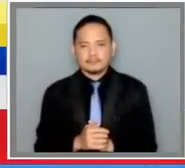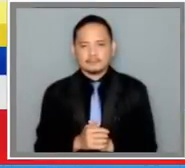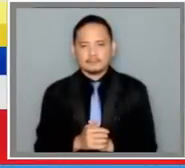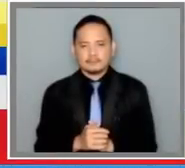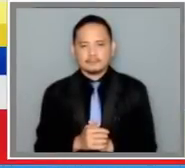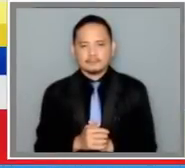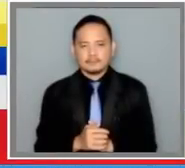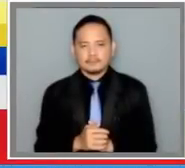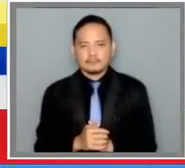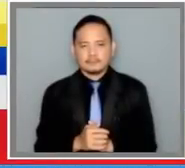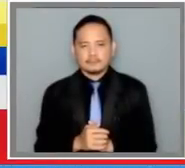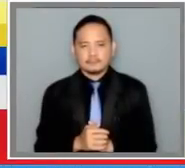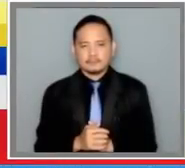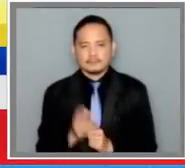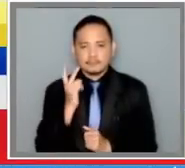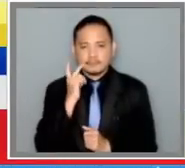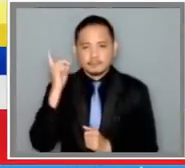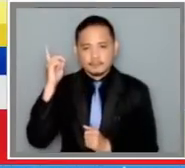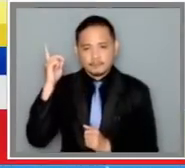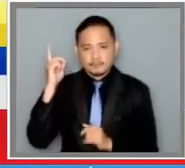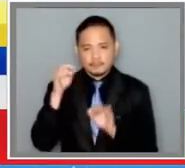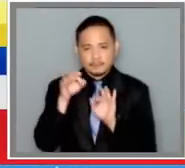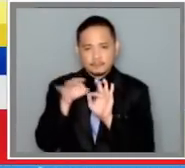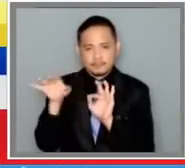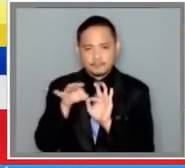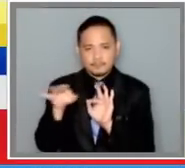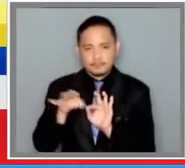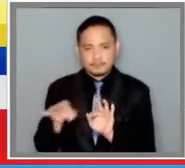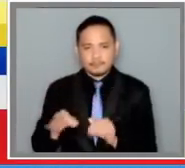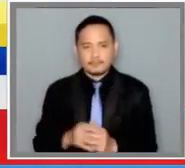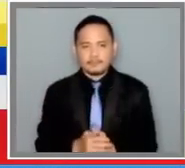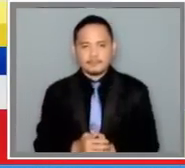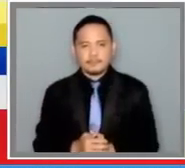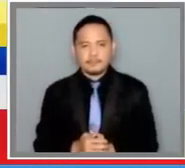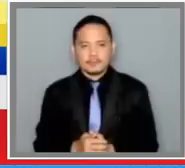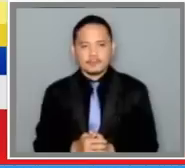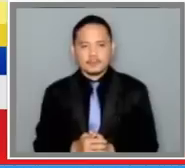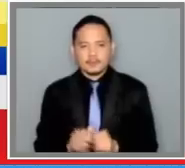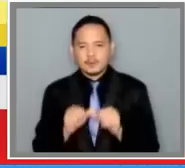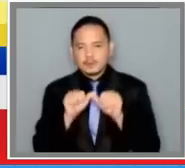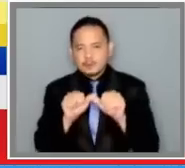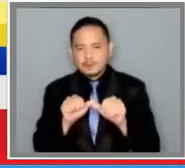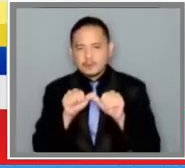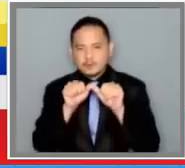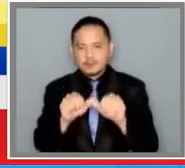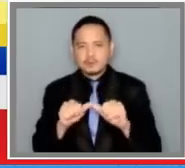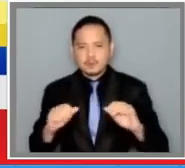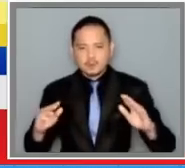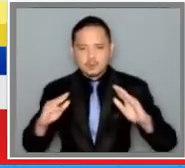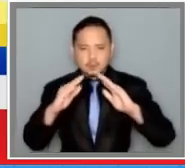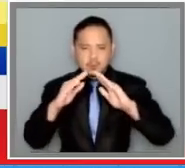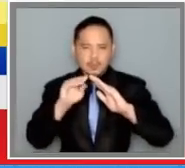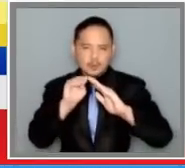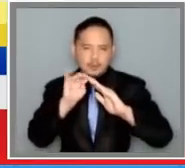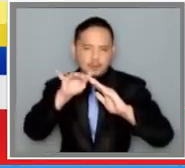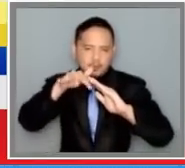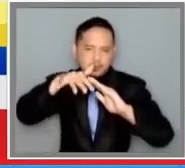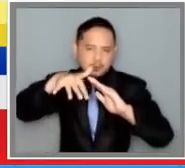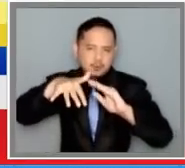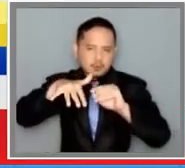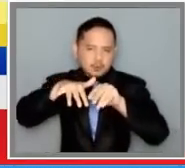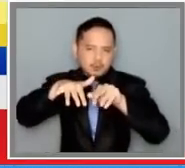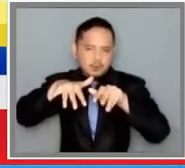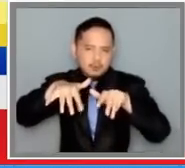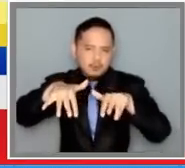Continuous pa rin naman po yung paglabas ng lava, mas visible lang yung paglabas. Pero in